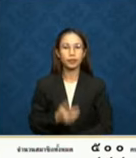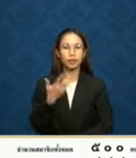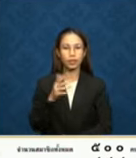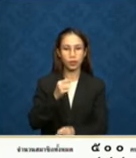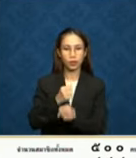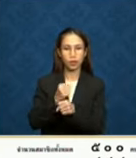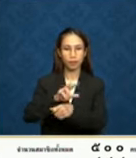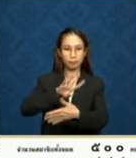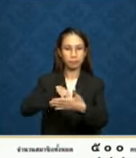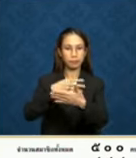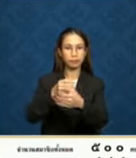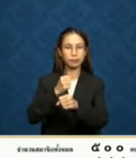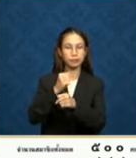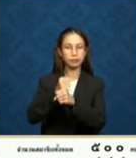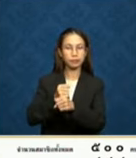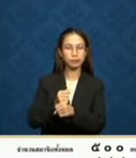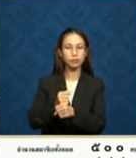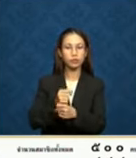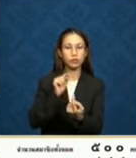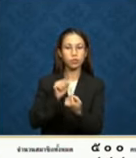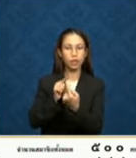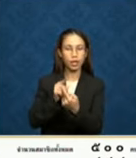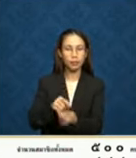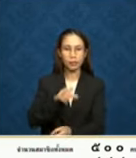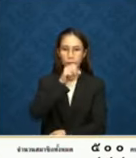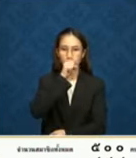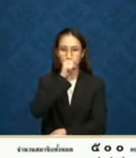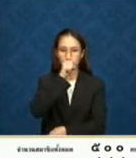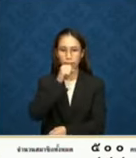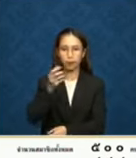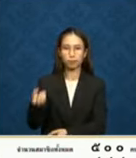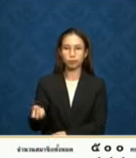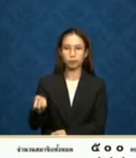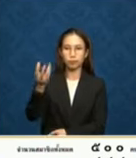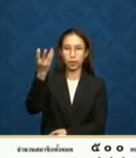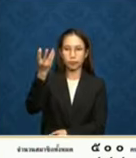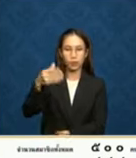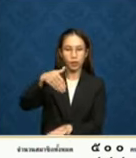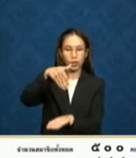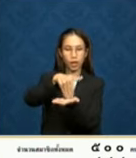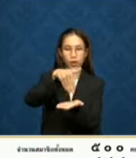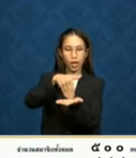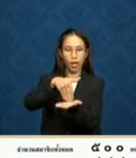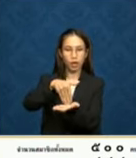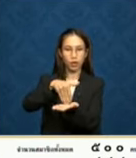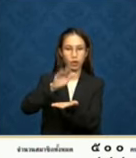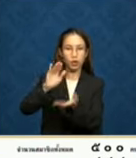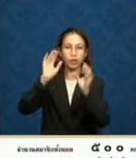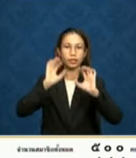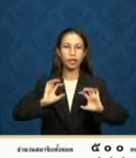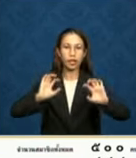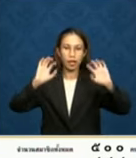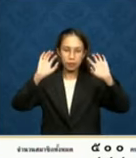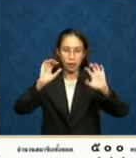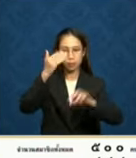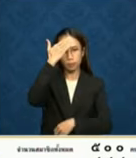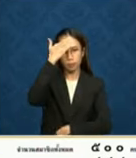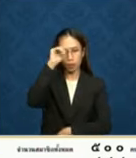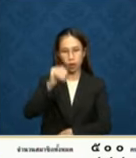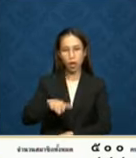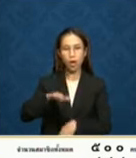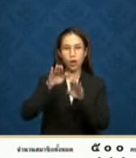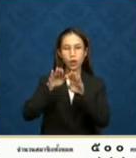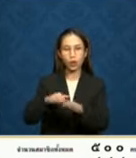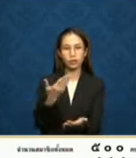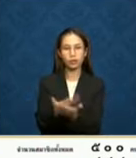็ทำนโยบาย Go Cloud First ที่เป็น Public Cloud First ครับใช้คาวกลางภาครัสเท่าที่จำเป็นเพื่อรถงบปมาณของ GDC